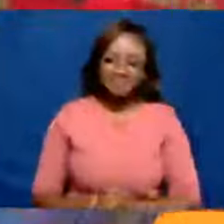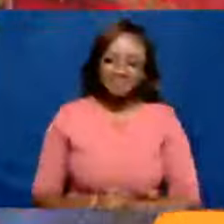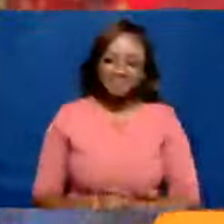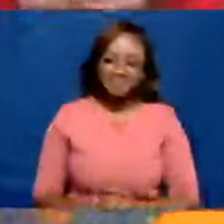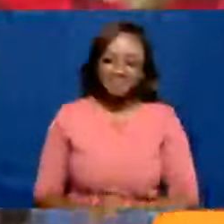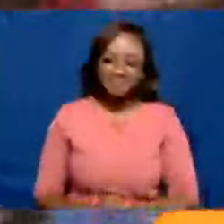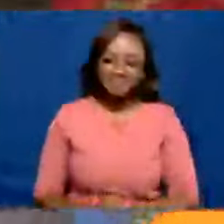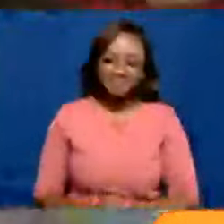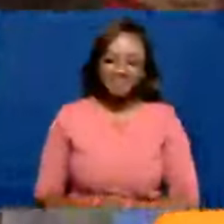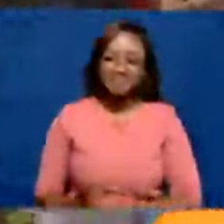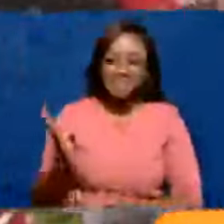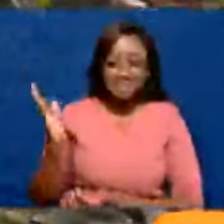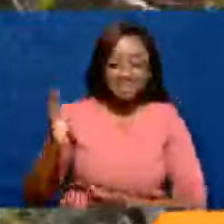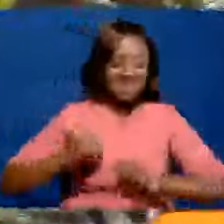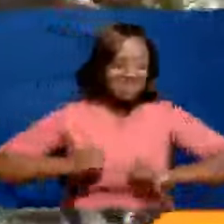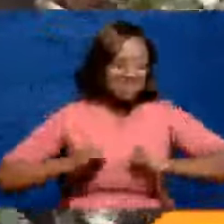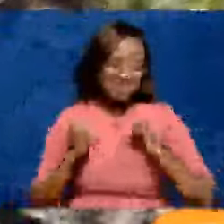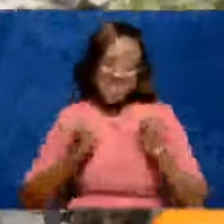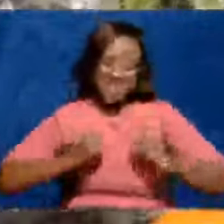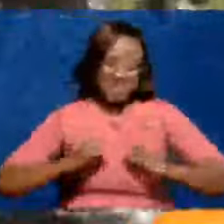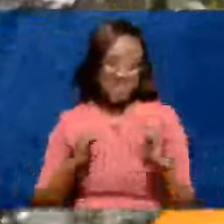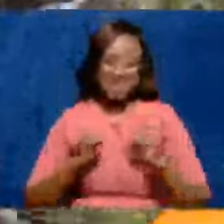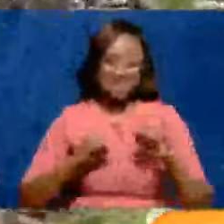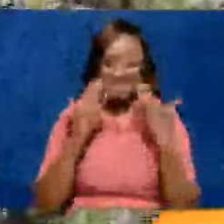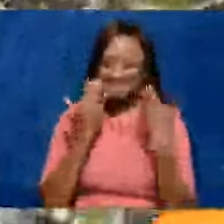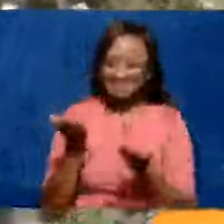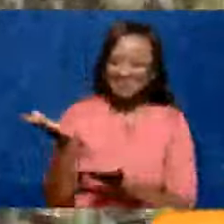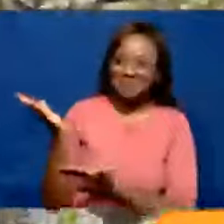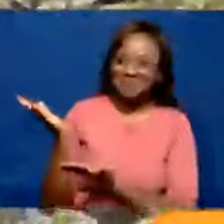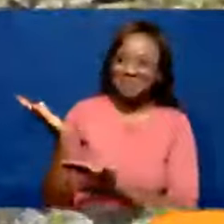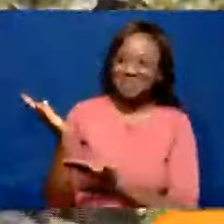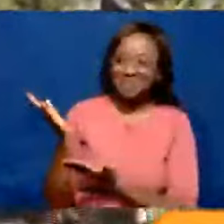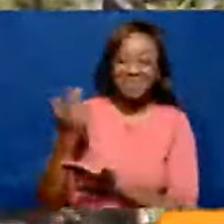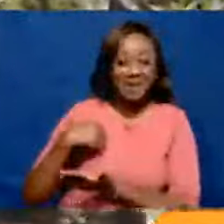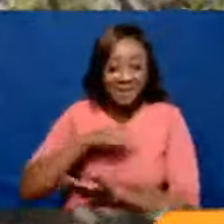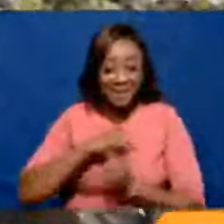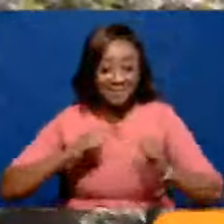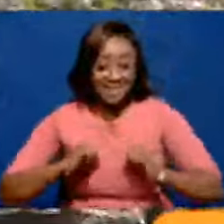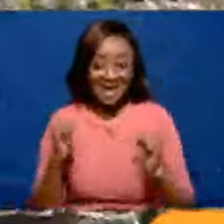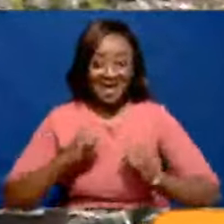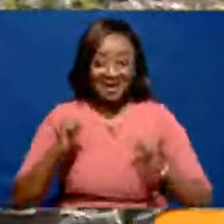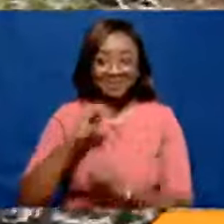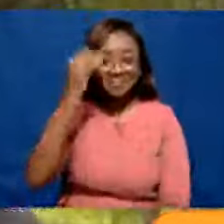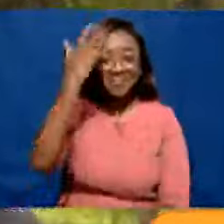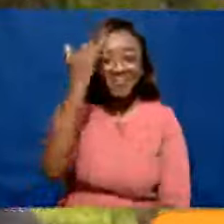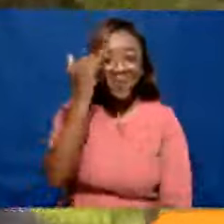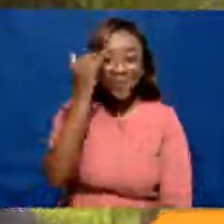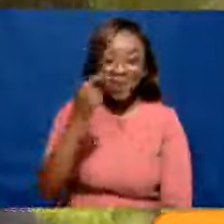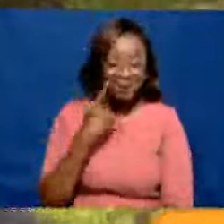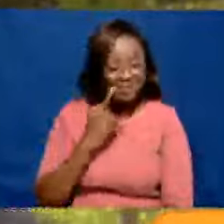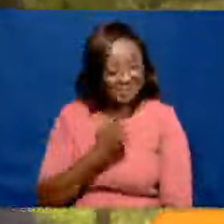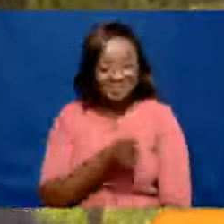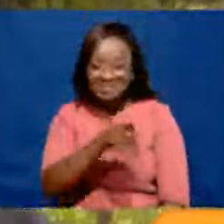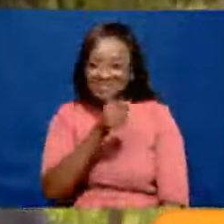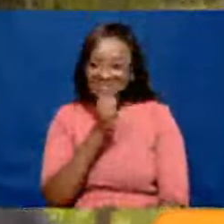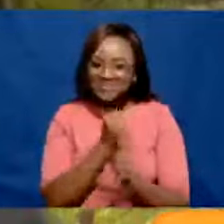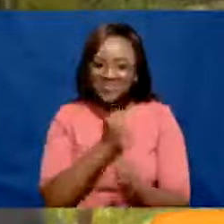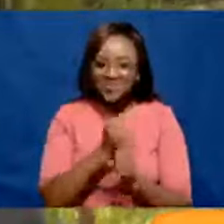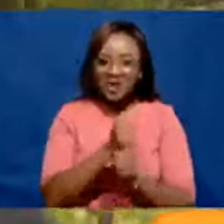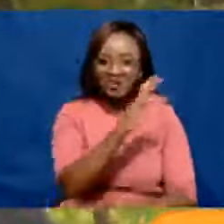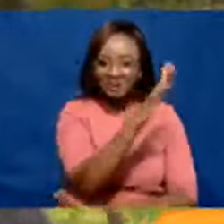Their excitement is undeniable. Iko na raha sana kwa sababu naonanga hii kazi ya upandaji wa